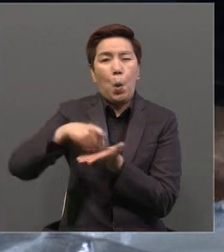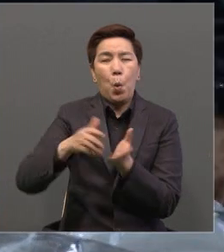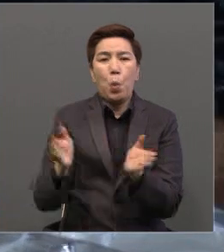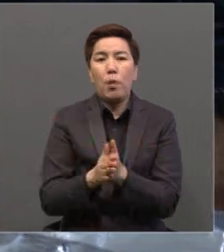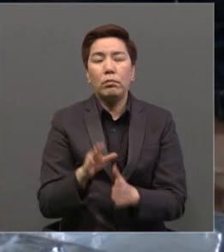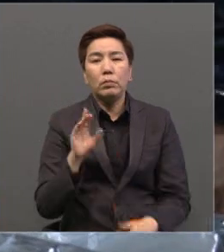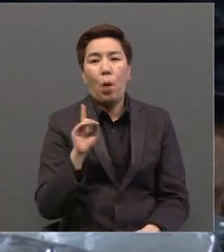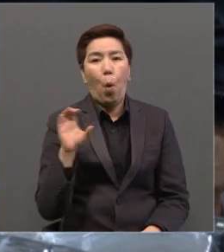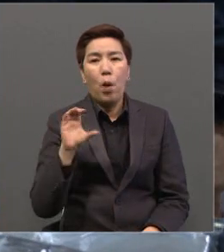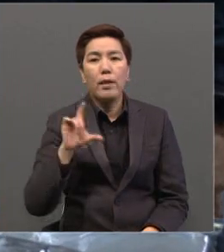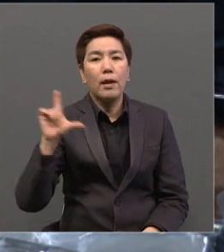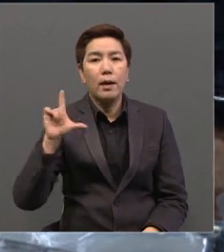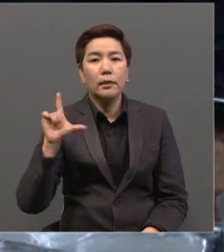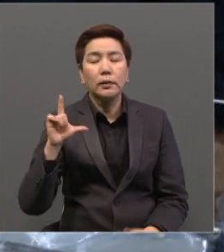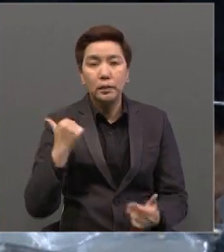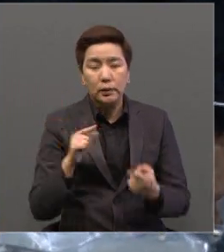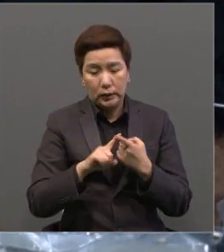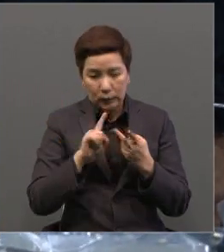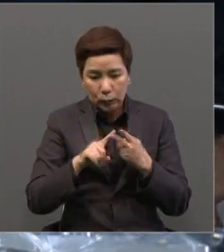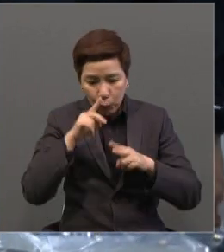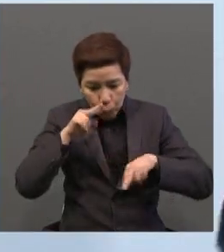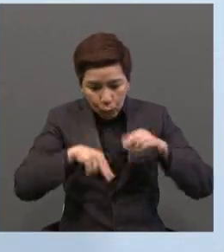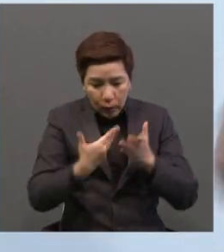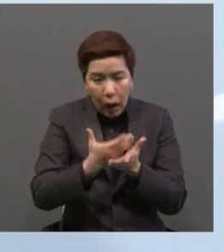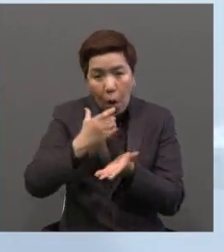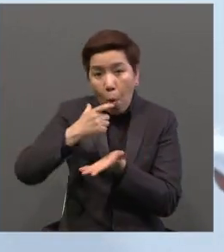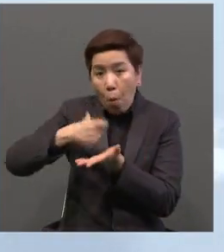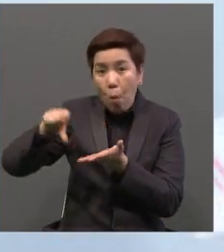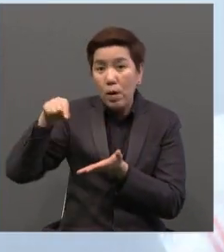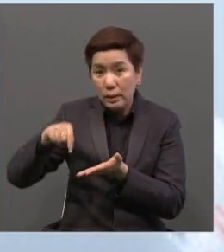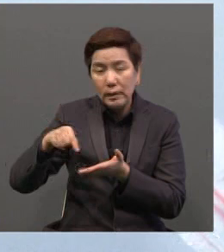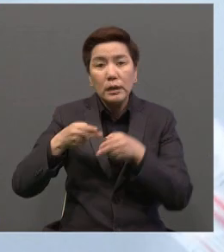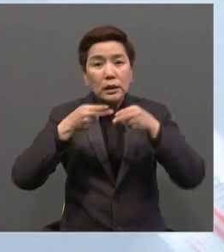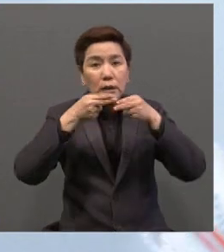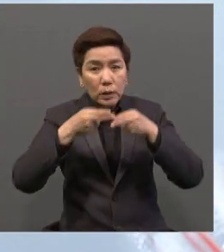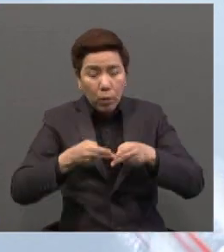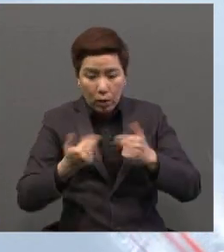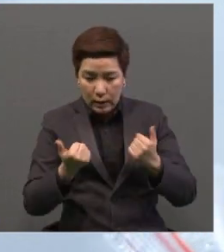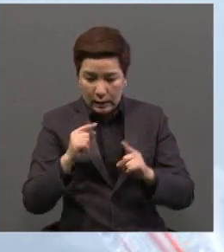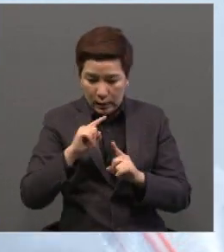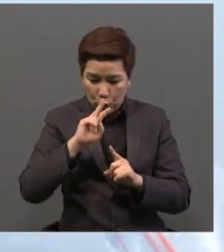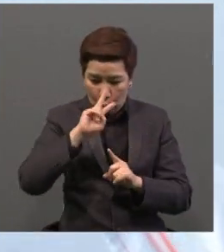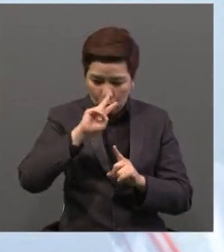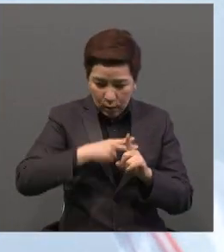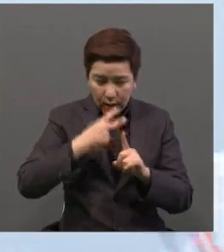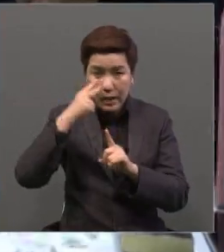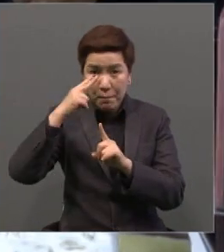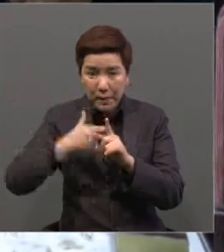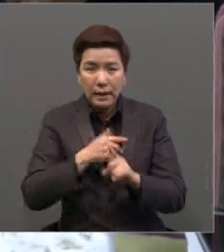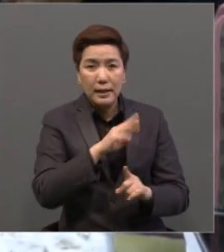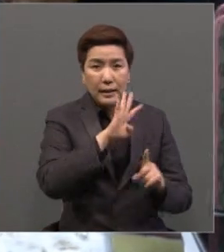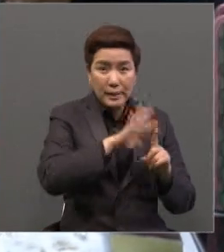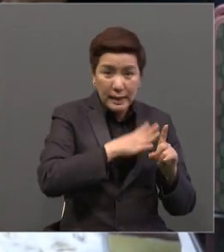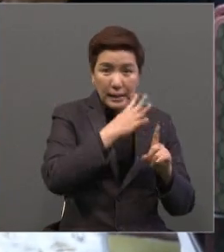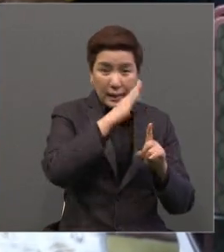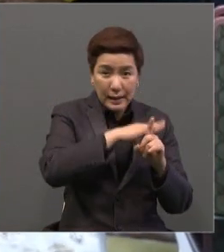ไม่น้อยกว่า100ล้านบาทคุณผู้ชมแล้วจากการตรวจสอบเส้นทางทางการเงินนะเฉพาะแค่ช่วง 2-3 เดือนคือเมษา